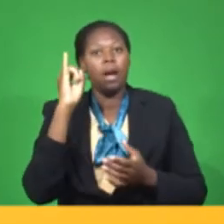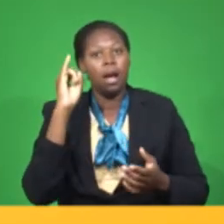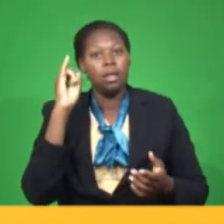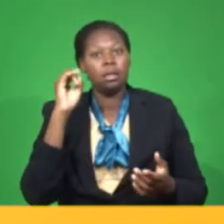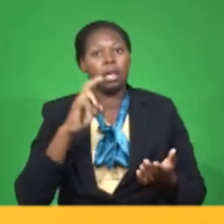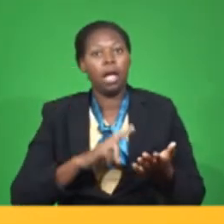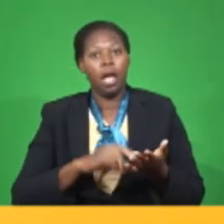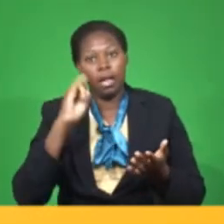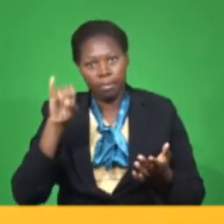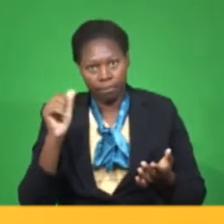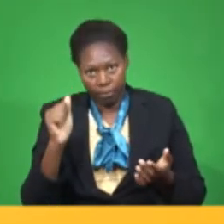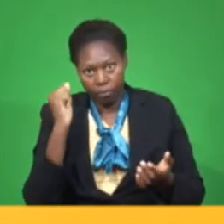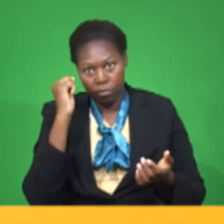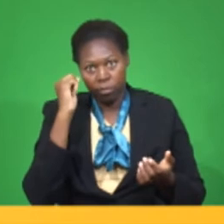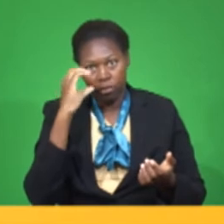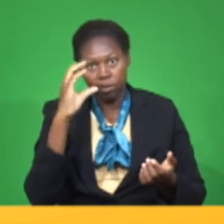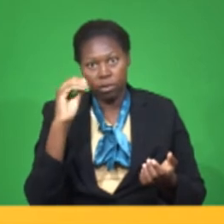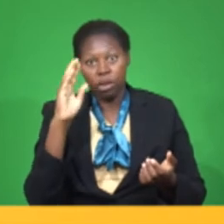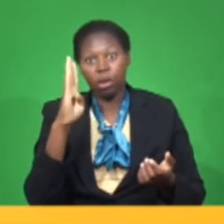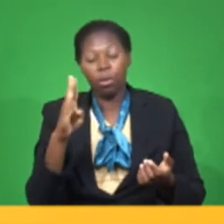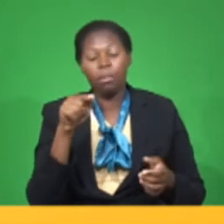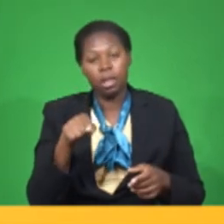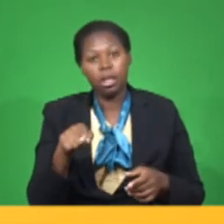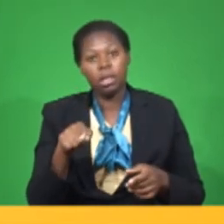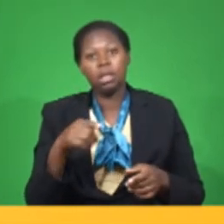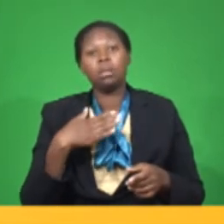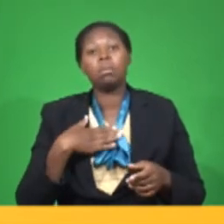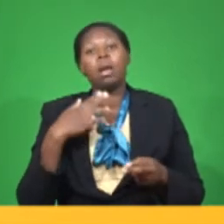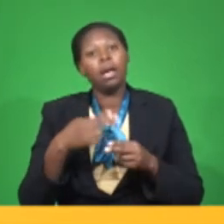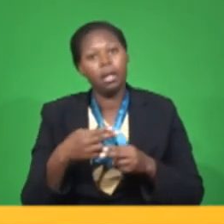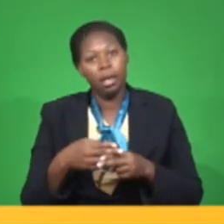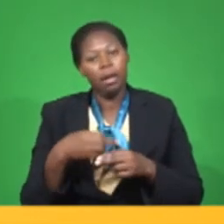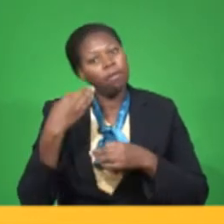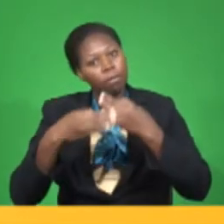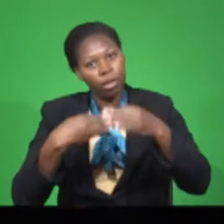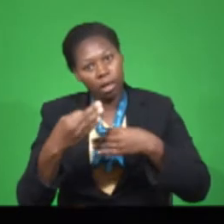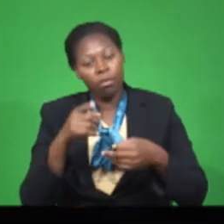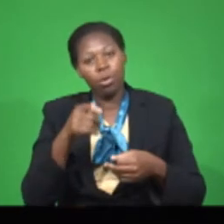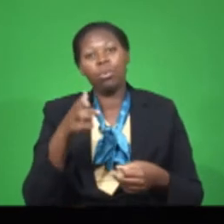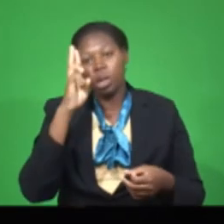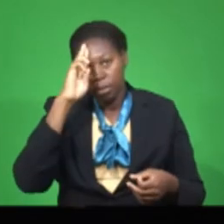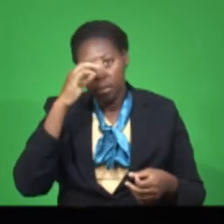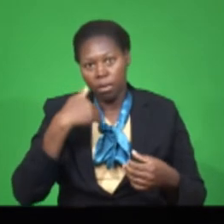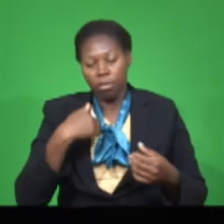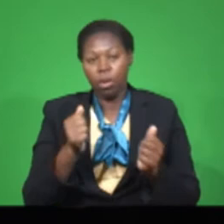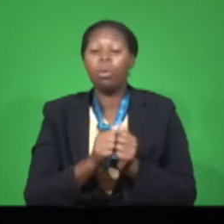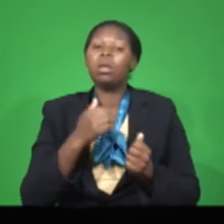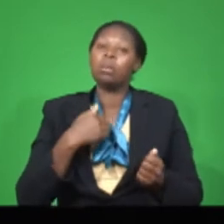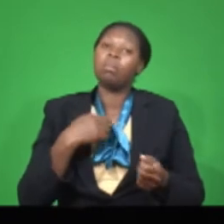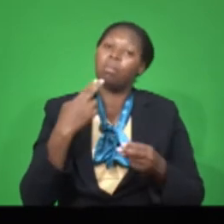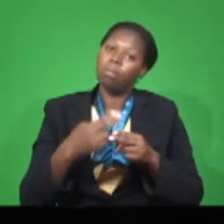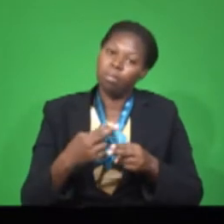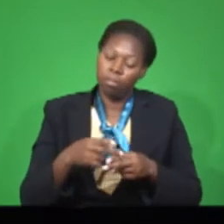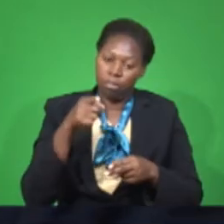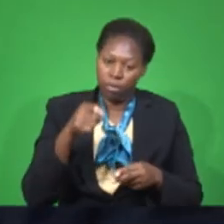rangu nekusingaperi, ndiro zita ra muchandirangarira naro, kusvikira kumarudzi ose. Ya mwari